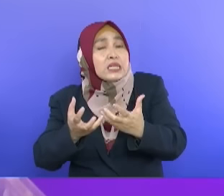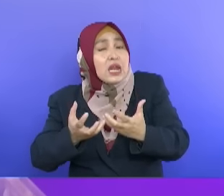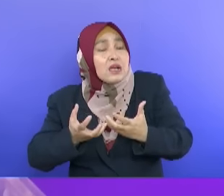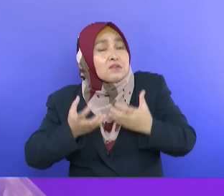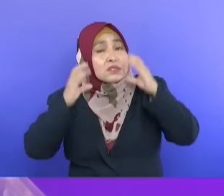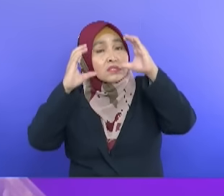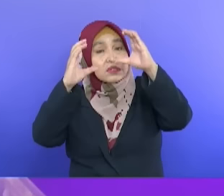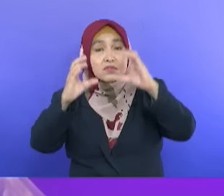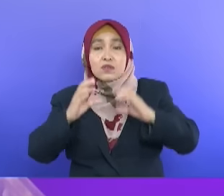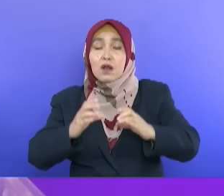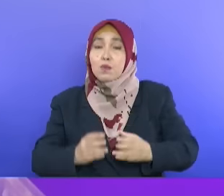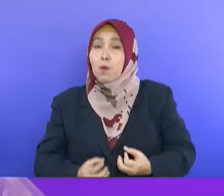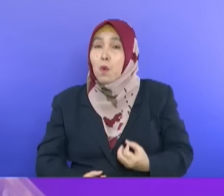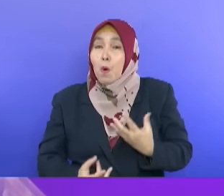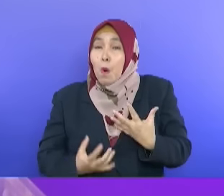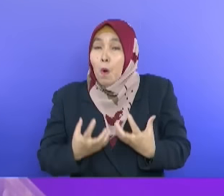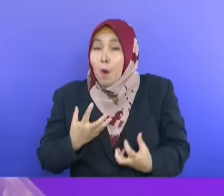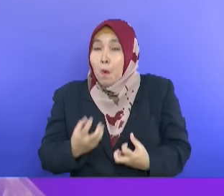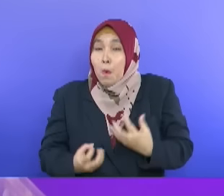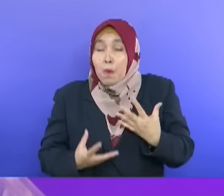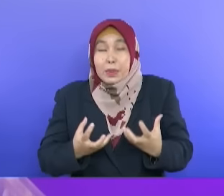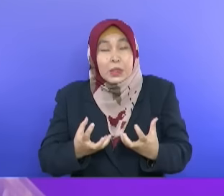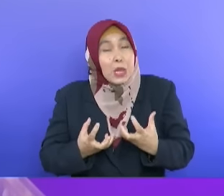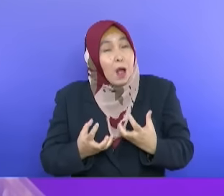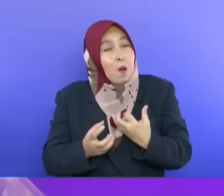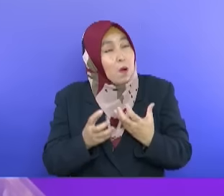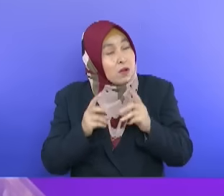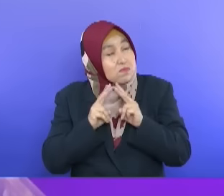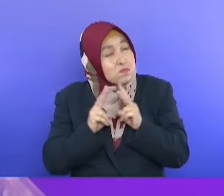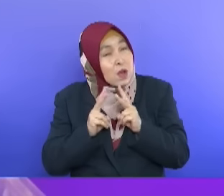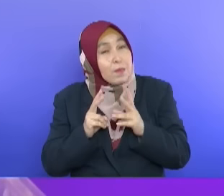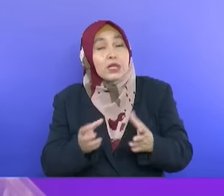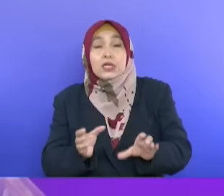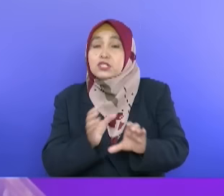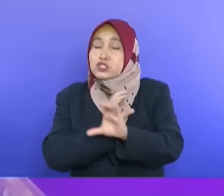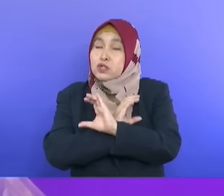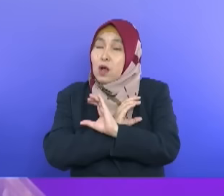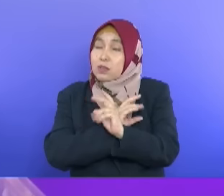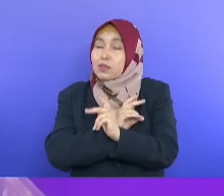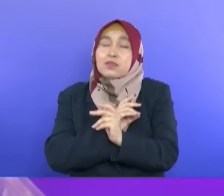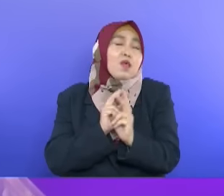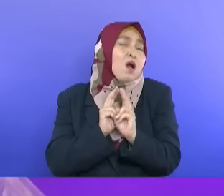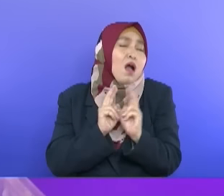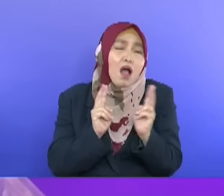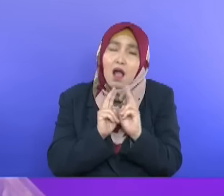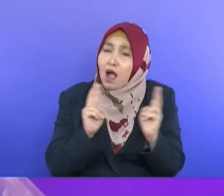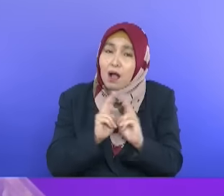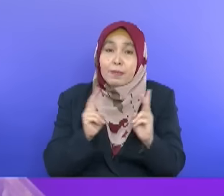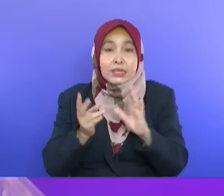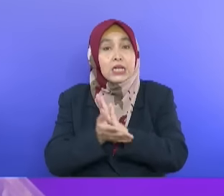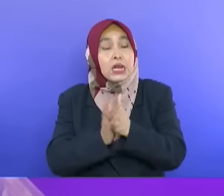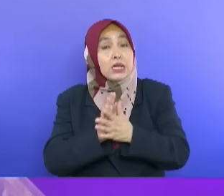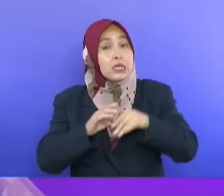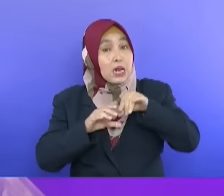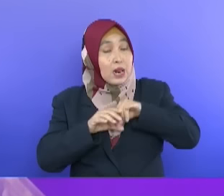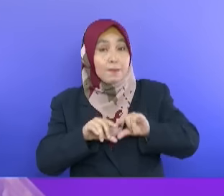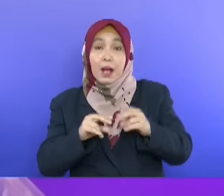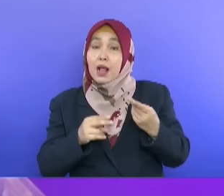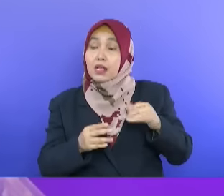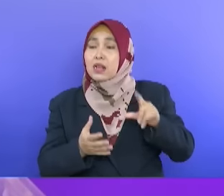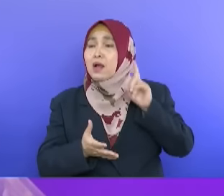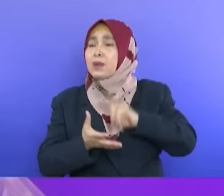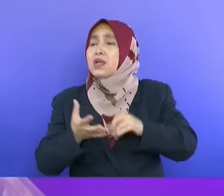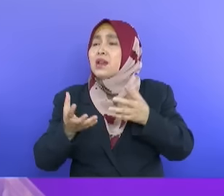secara meluap-luap ya diingini ataupun di cintai secara meluap-luap jadi dalam hal ini apakah yang mereka